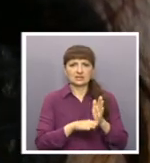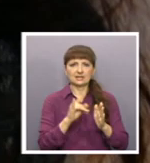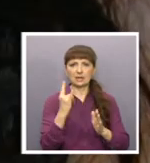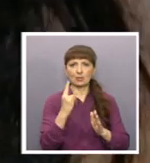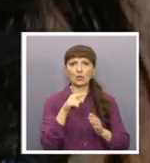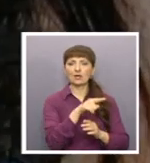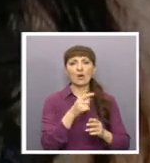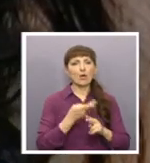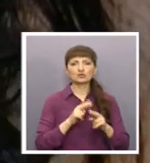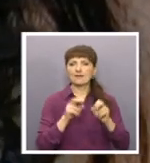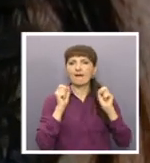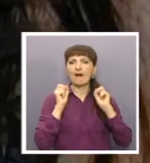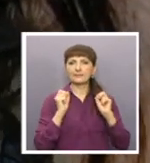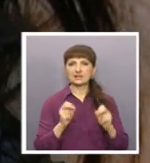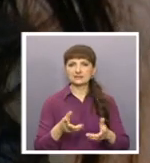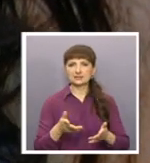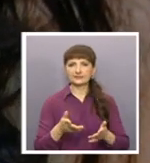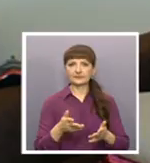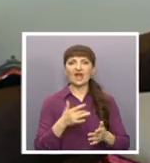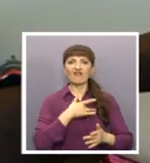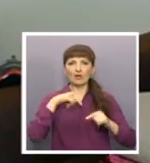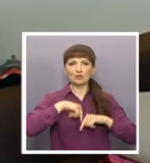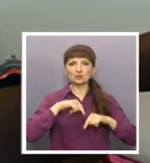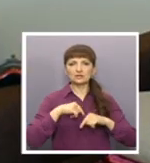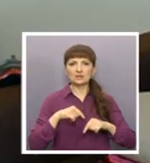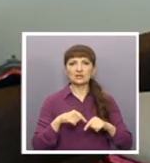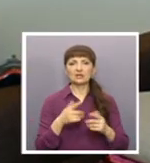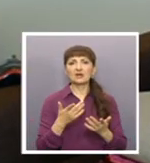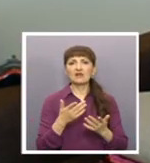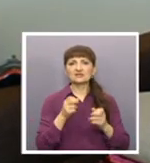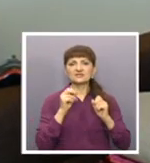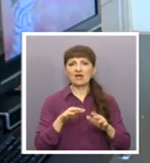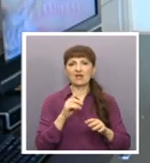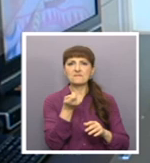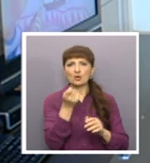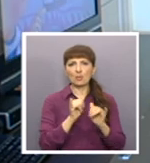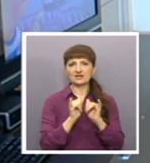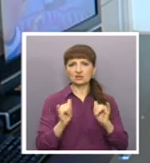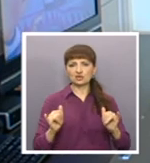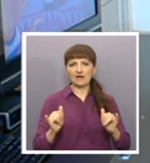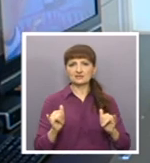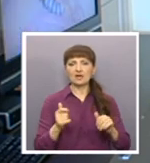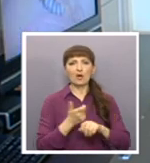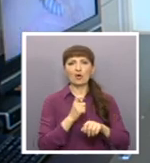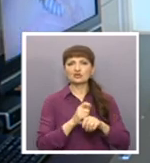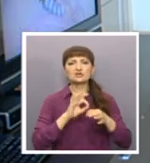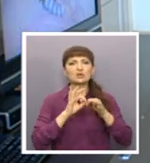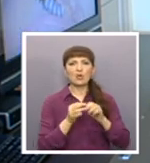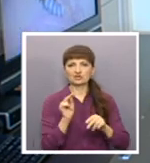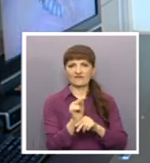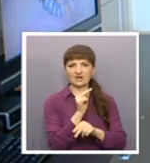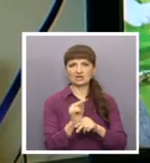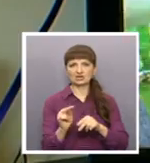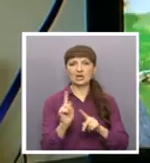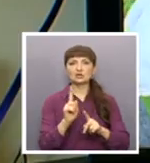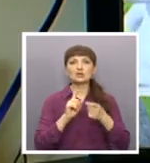годовалой Алины представляют серьезную угрозу. В легких образуется идеальная среда для их размножения, которую потом чрезвычайно сложно вывести. Чтобы